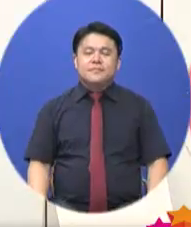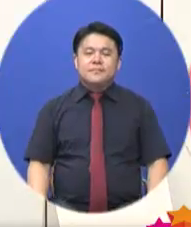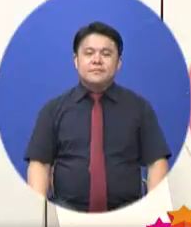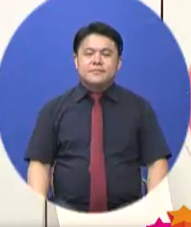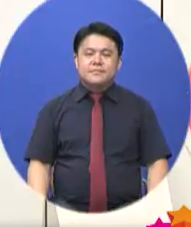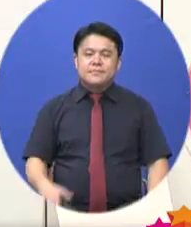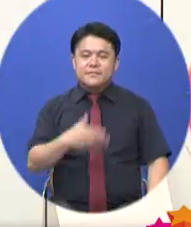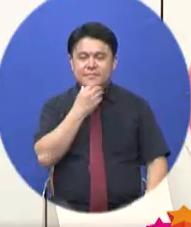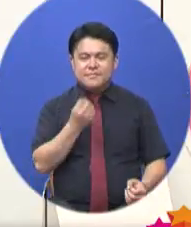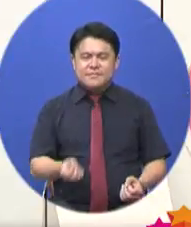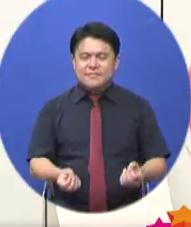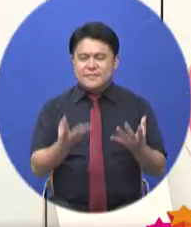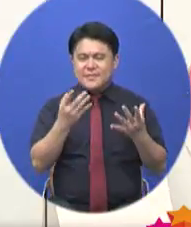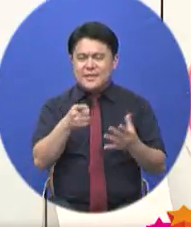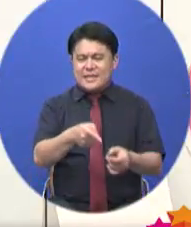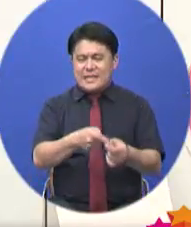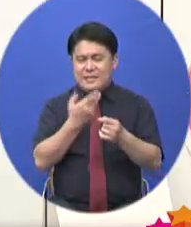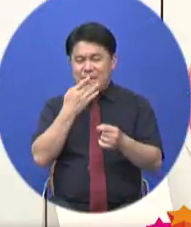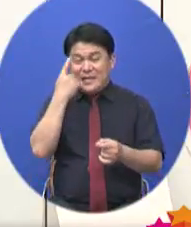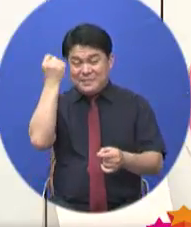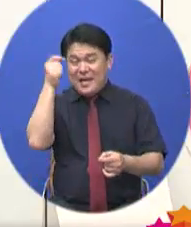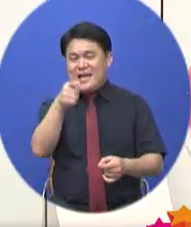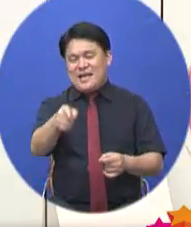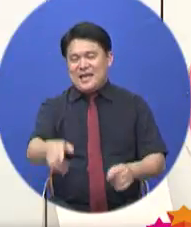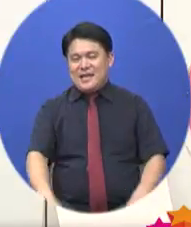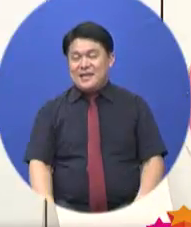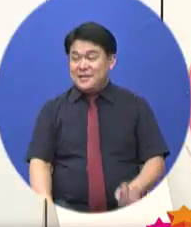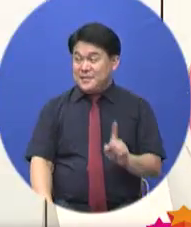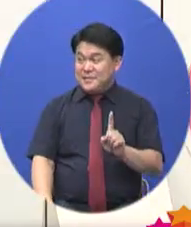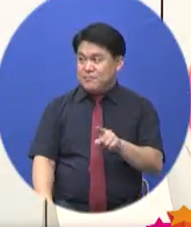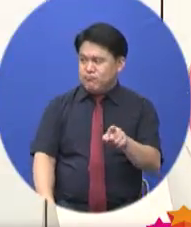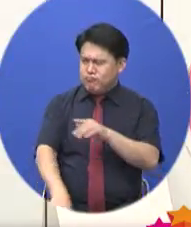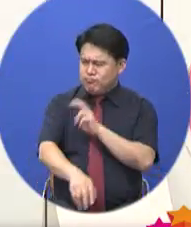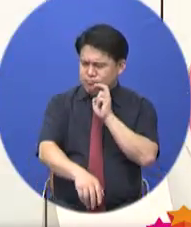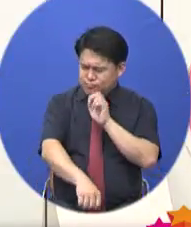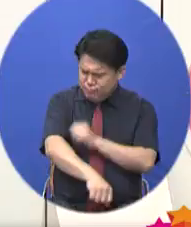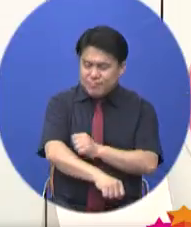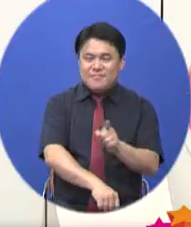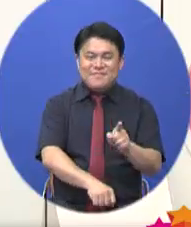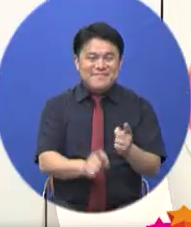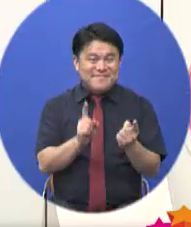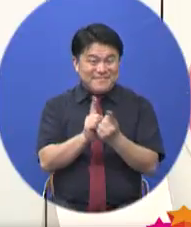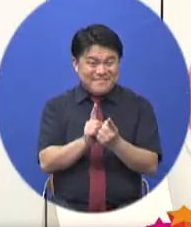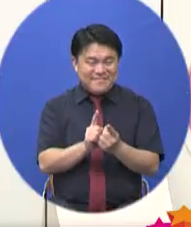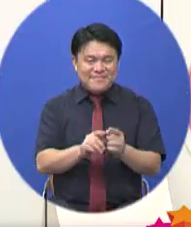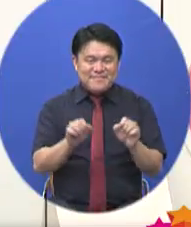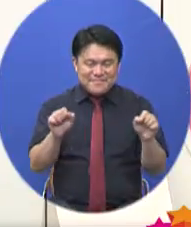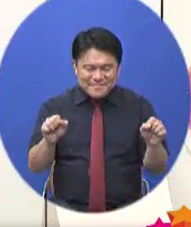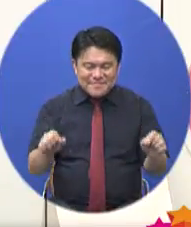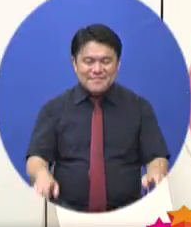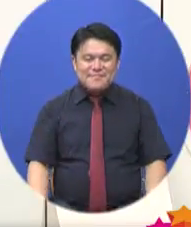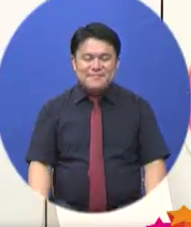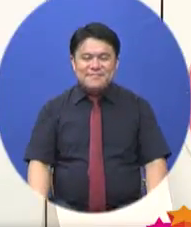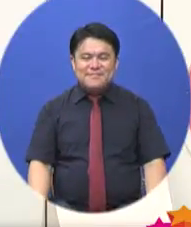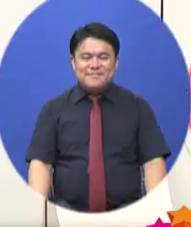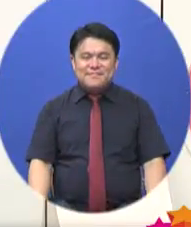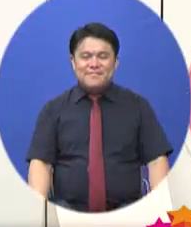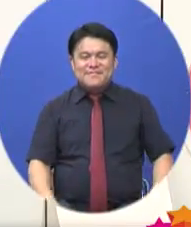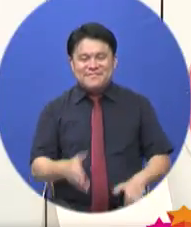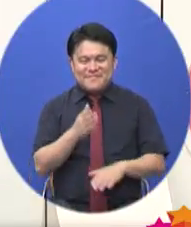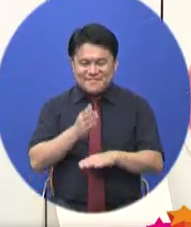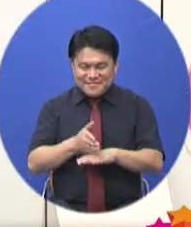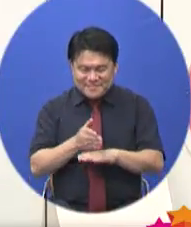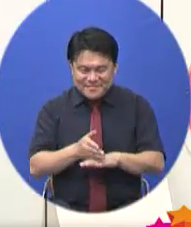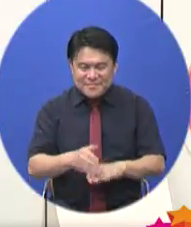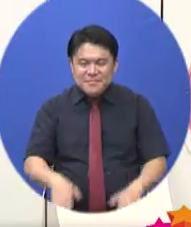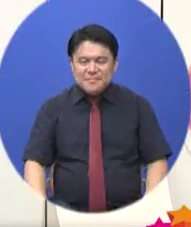김인섭님 네 그럴 줄 알았어요. 워낙 어떻습니까? 잘 오셨어요. 네, 네. 만나보겠습니다. 김인선님. 아유, 네,